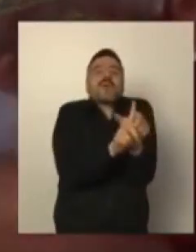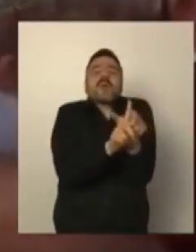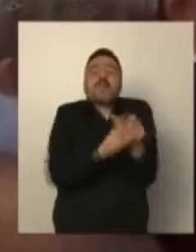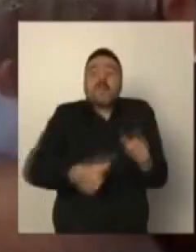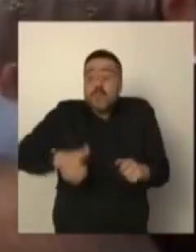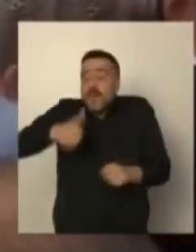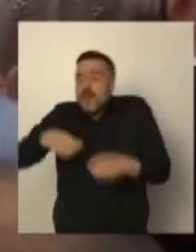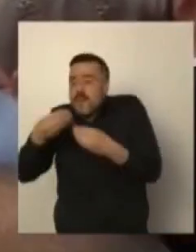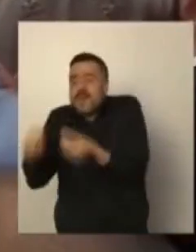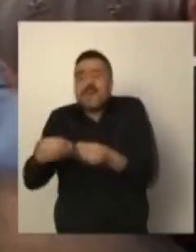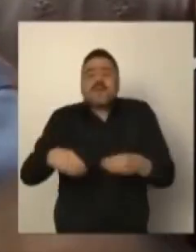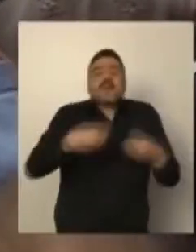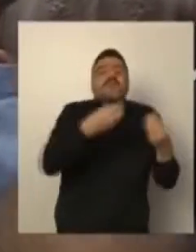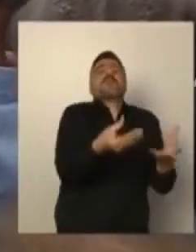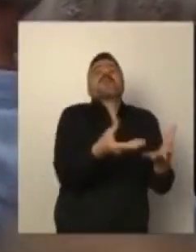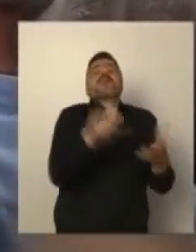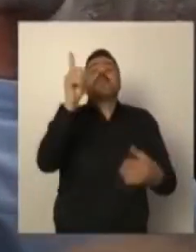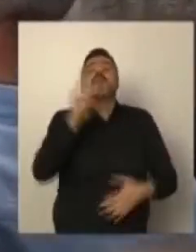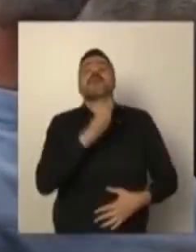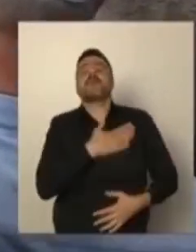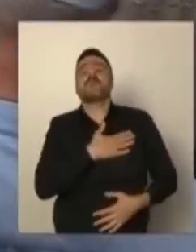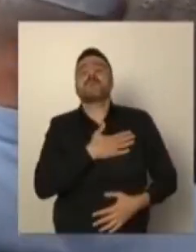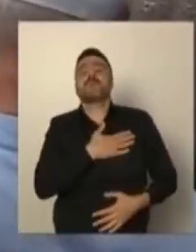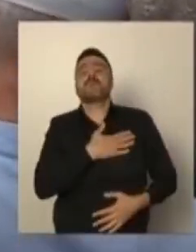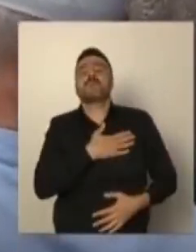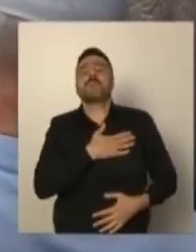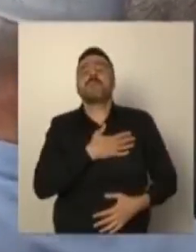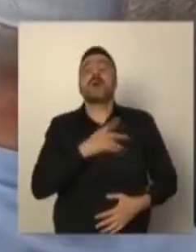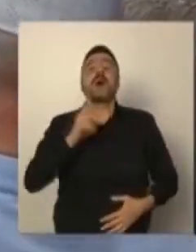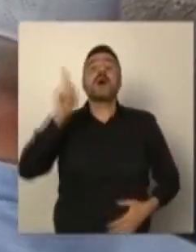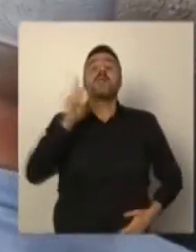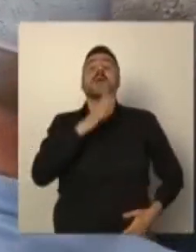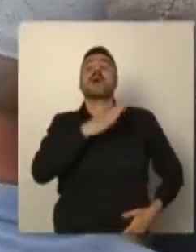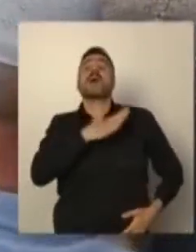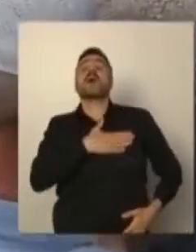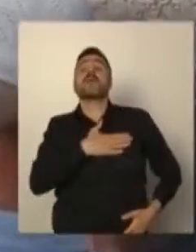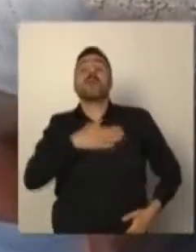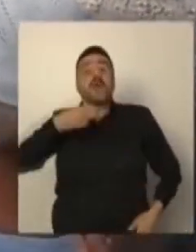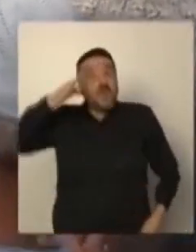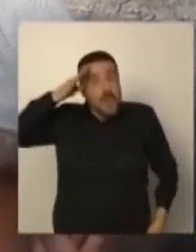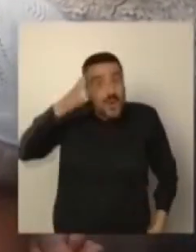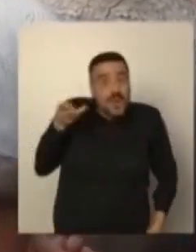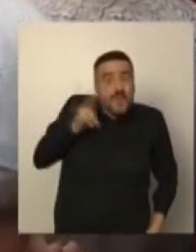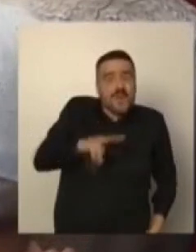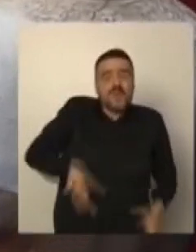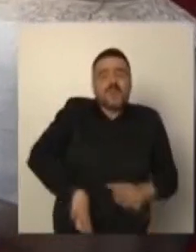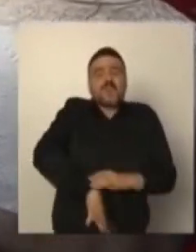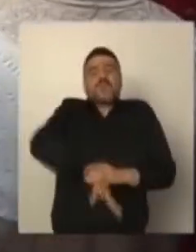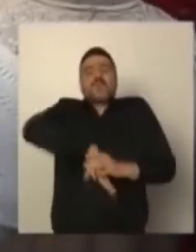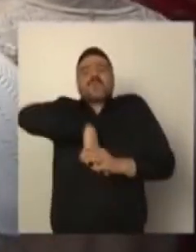Rabbi. Ya Rabbel Alemin, aziz şehitlerimizin ruhlarını şad eyle.